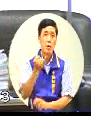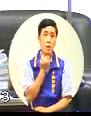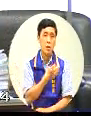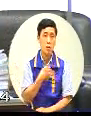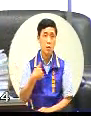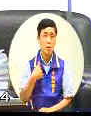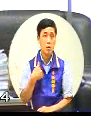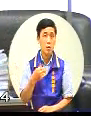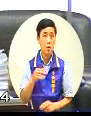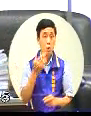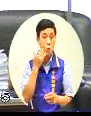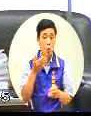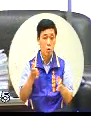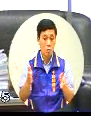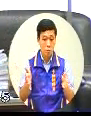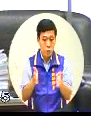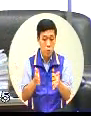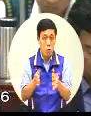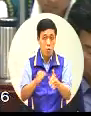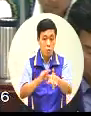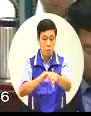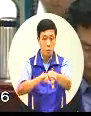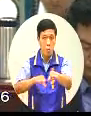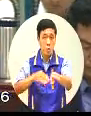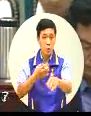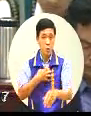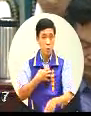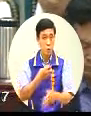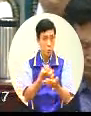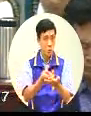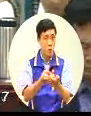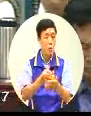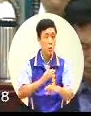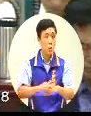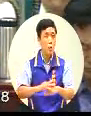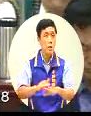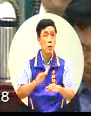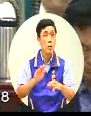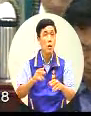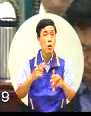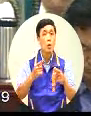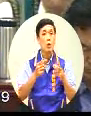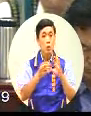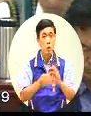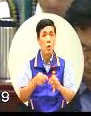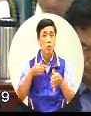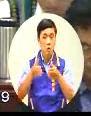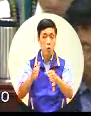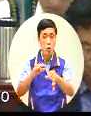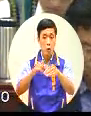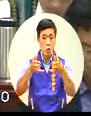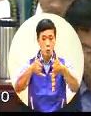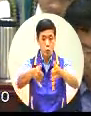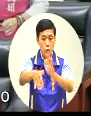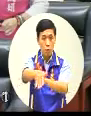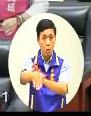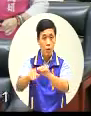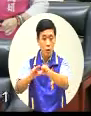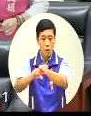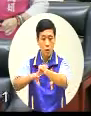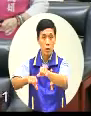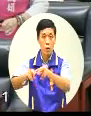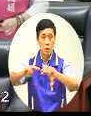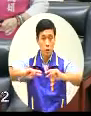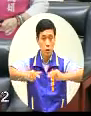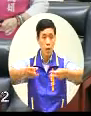不是又更塞了吗？ 所以我们才把那个路边停车转换到路外停车。 那你路外的停车你们规划在哪里？ 路外